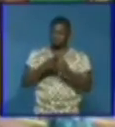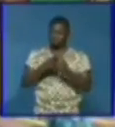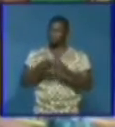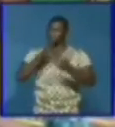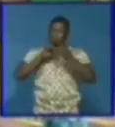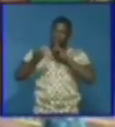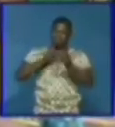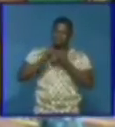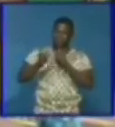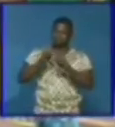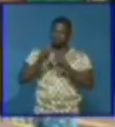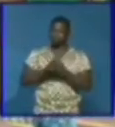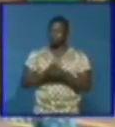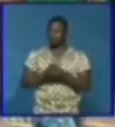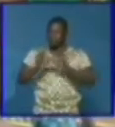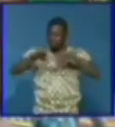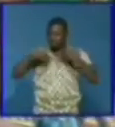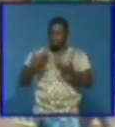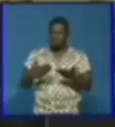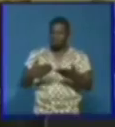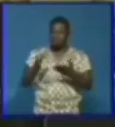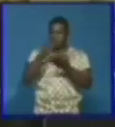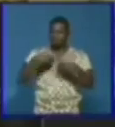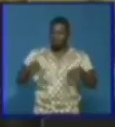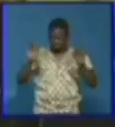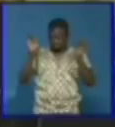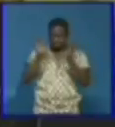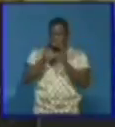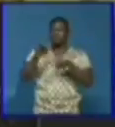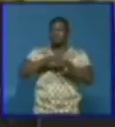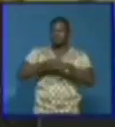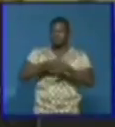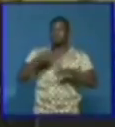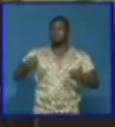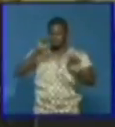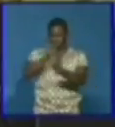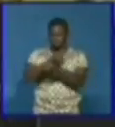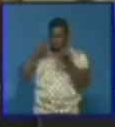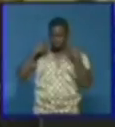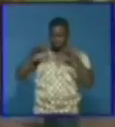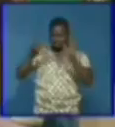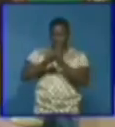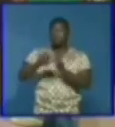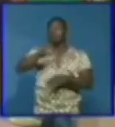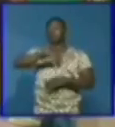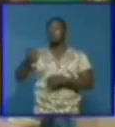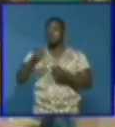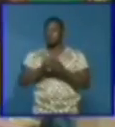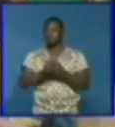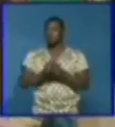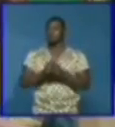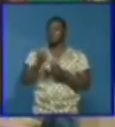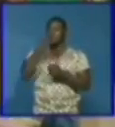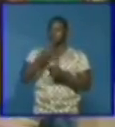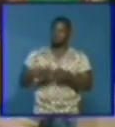justement de comment on se connecte sur le système d'information. Alors l'autre module va se focaliser